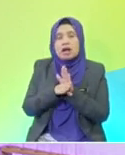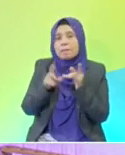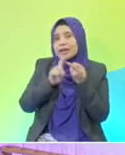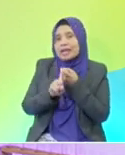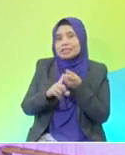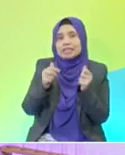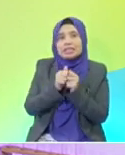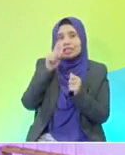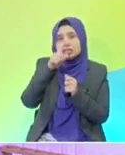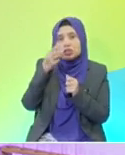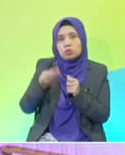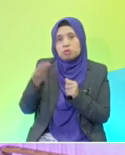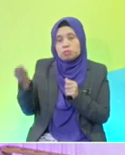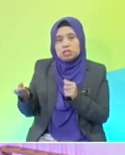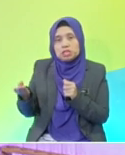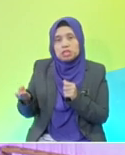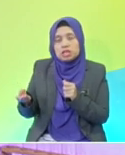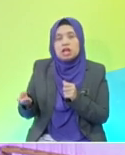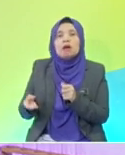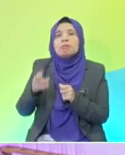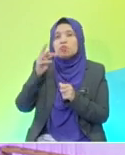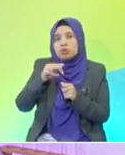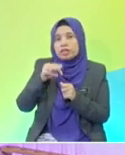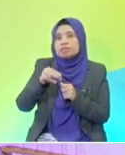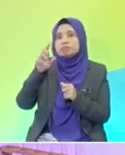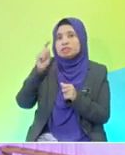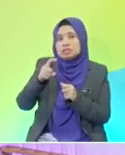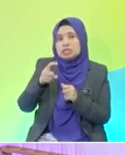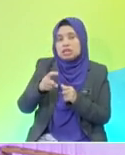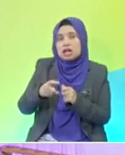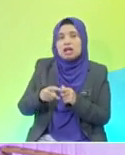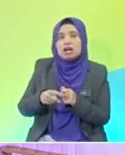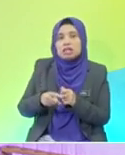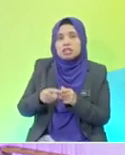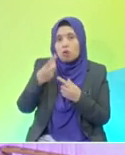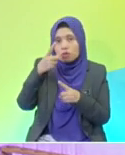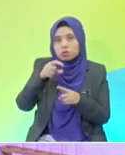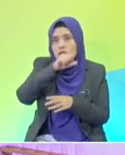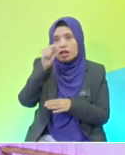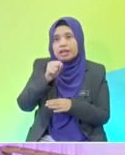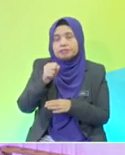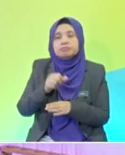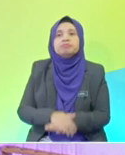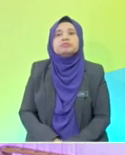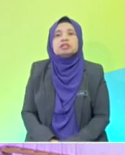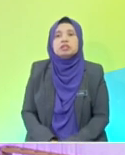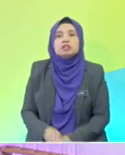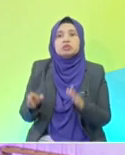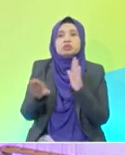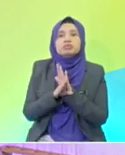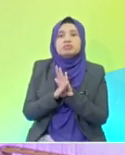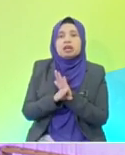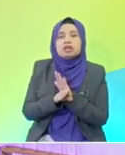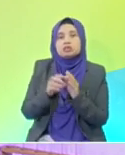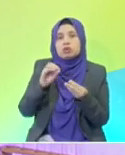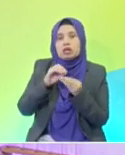dengan satu berkarat dan calon perlu menjawab berdasarkan pemahaman gambar tersebut Oke contoh soal